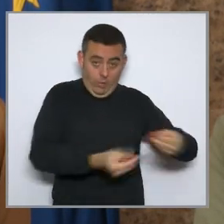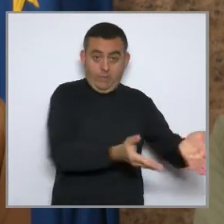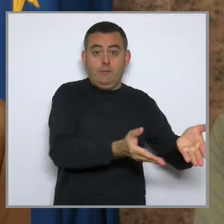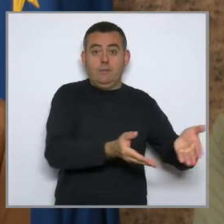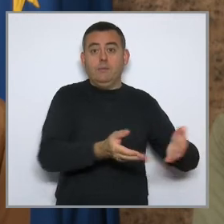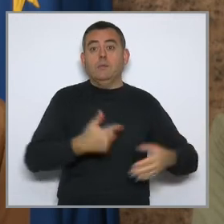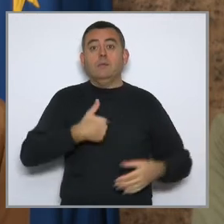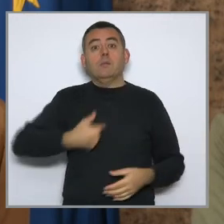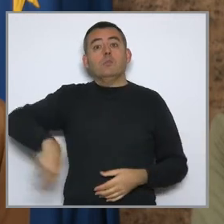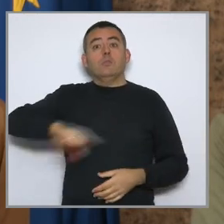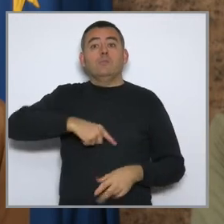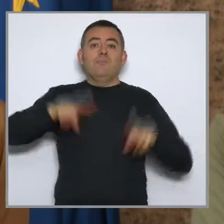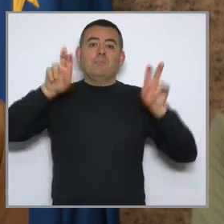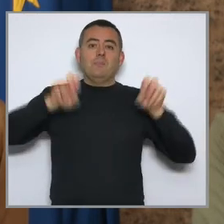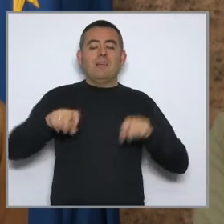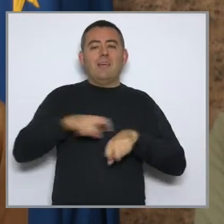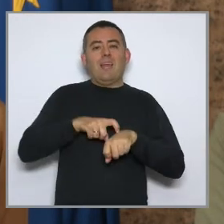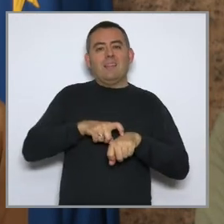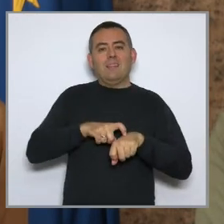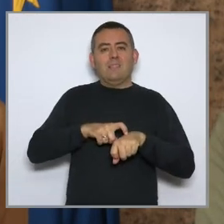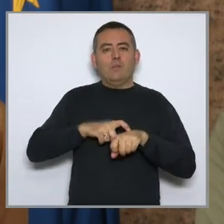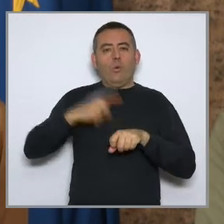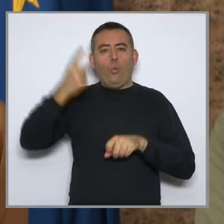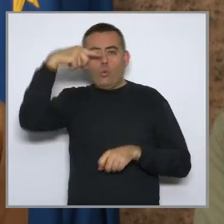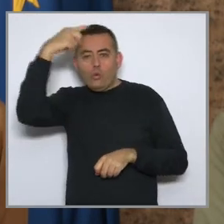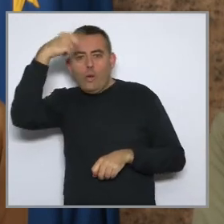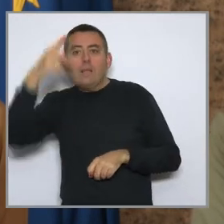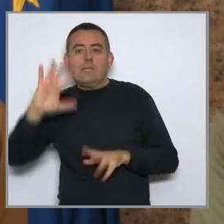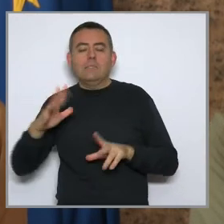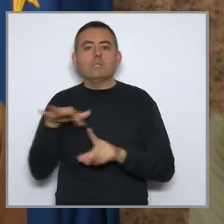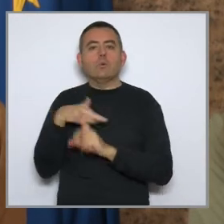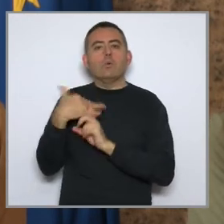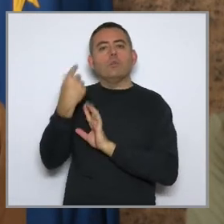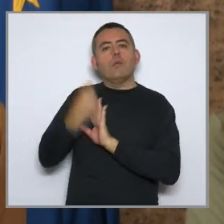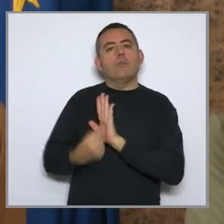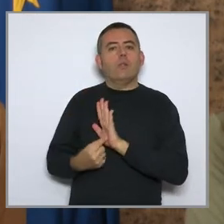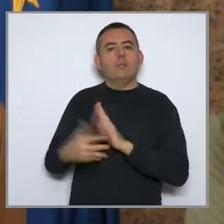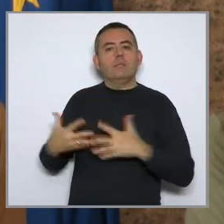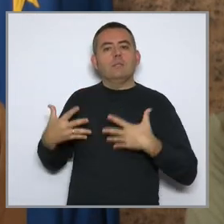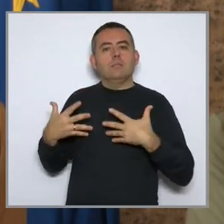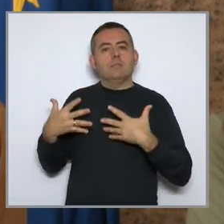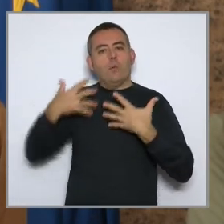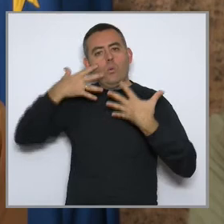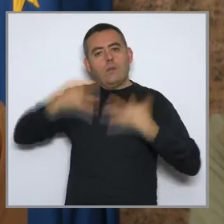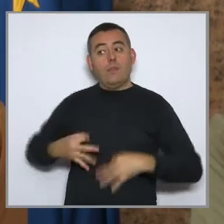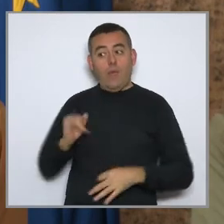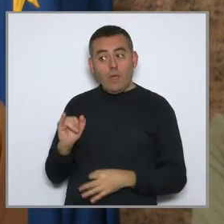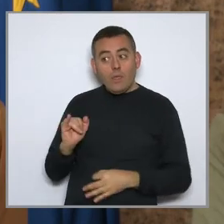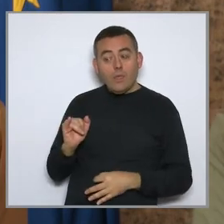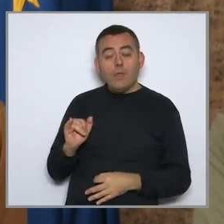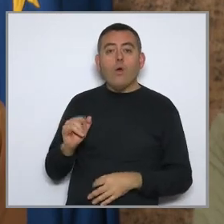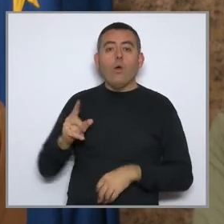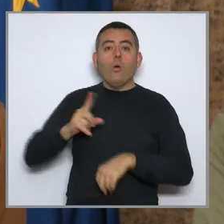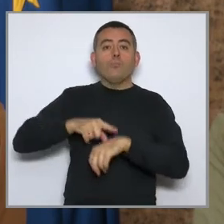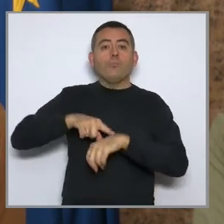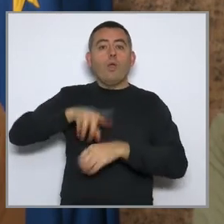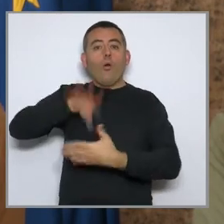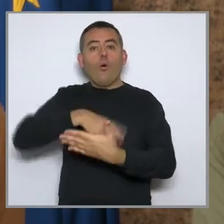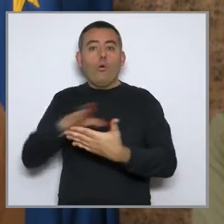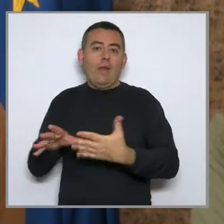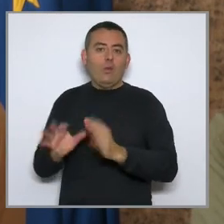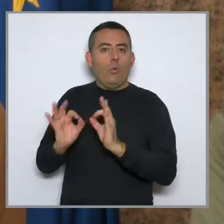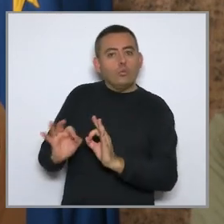actes de caràcter culturals en unes condicions de seguretat i, per tant, en uns horaris determinats. I, per tant, jo crec